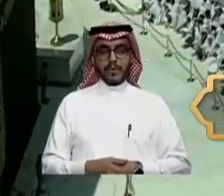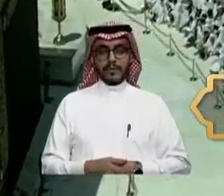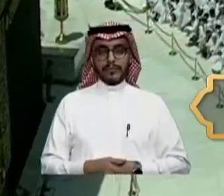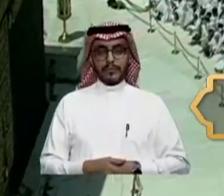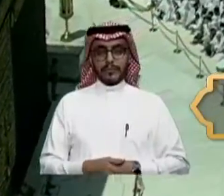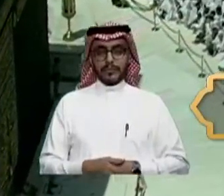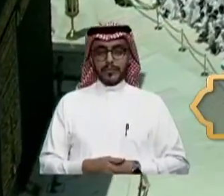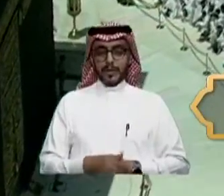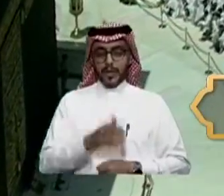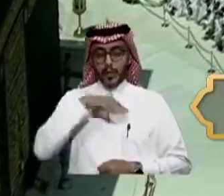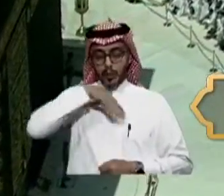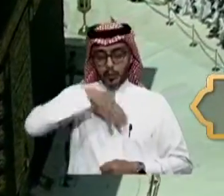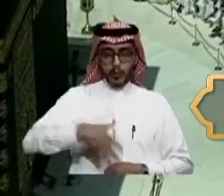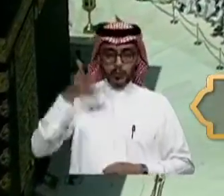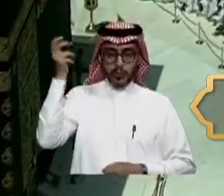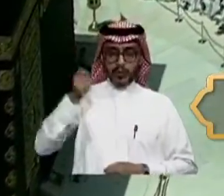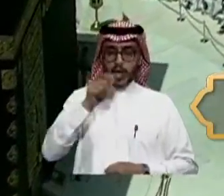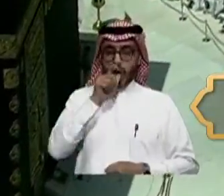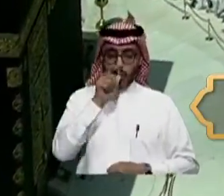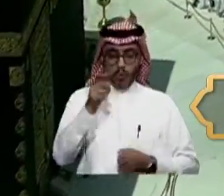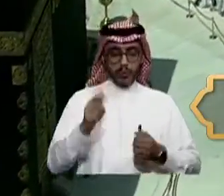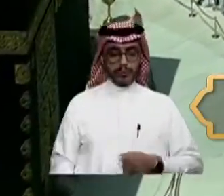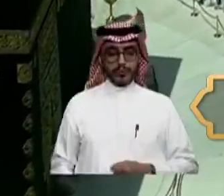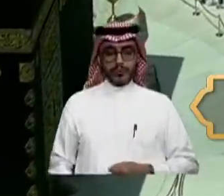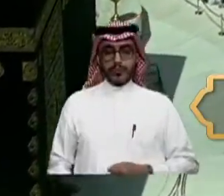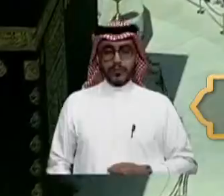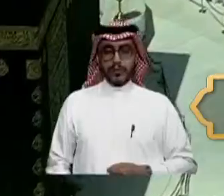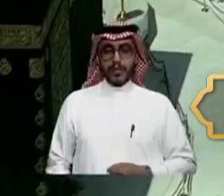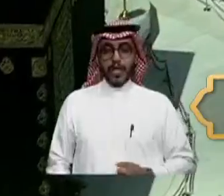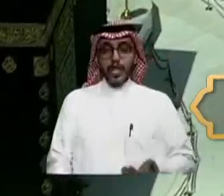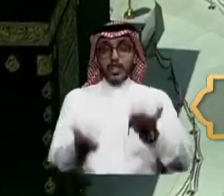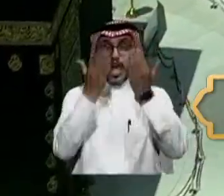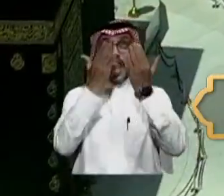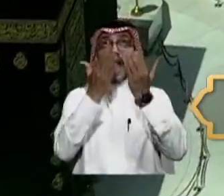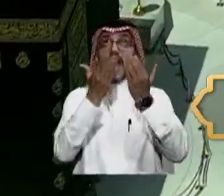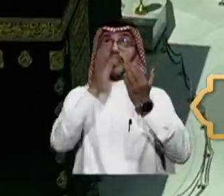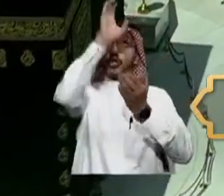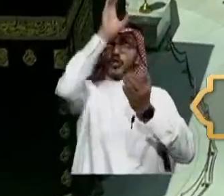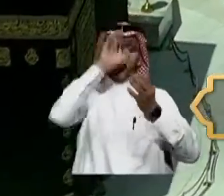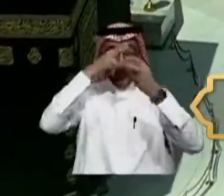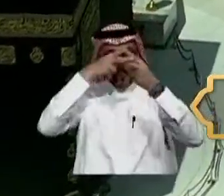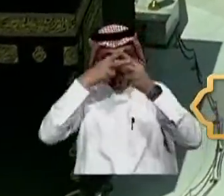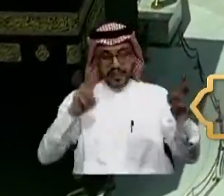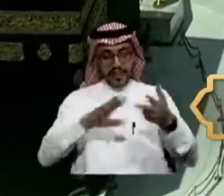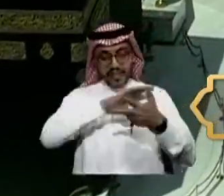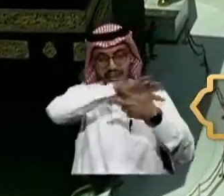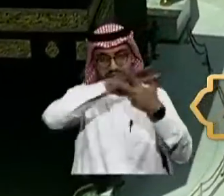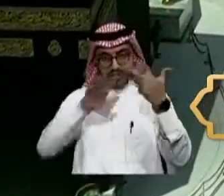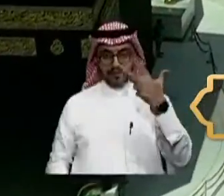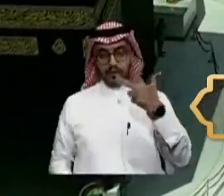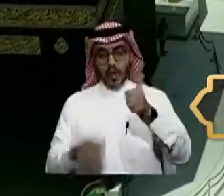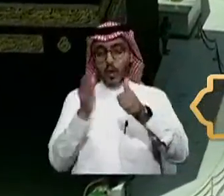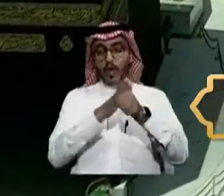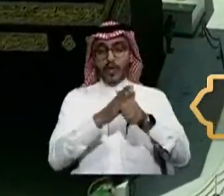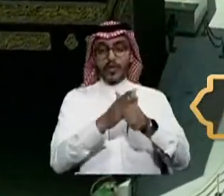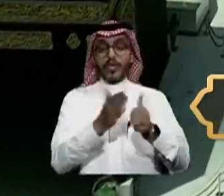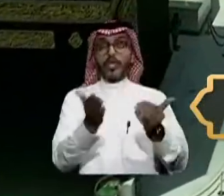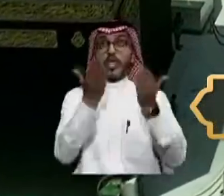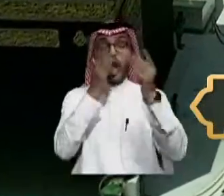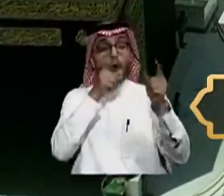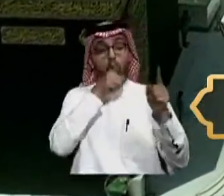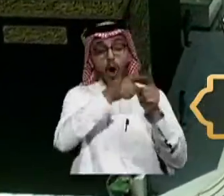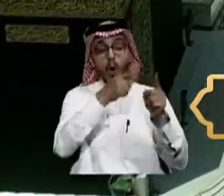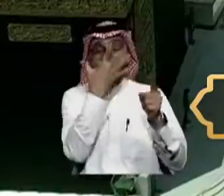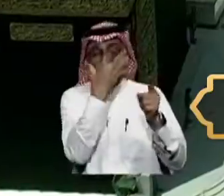وكان صلى الله عليه وسلم يقول ثلاث دعوات لا ترد دعوه الوالد